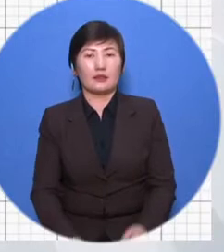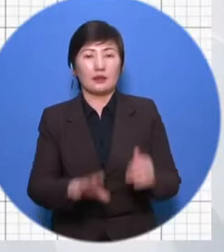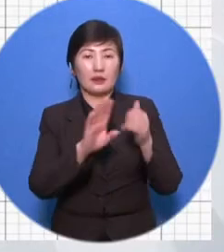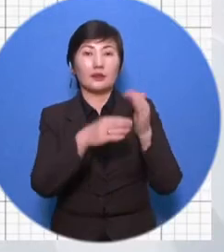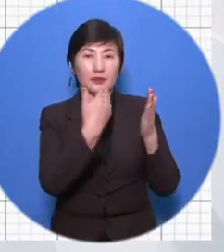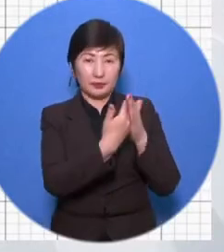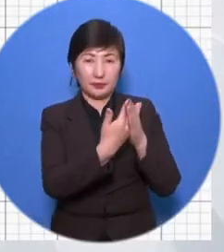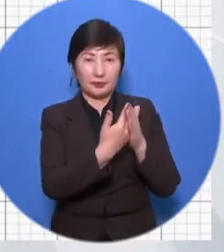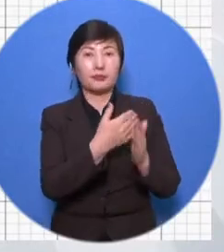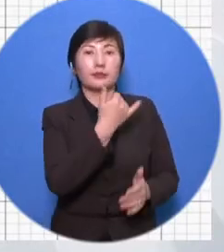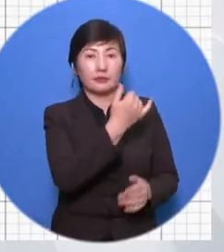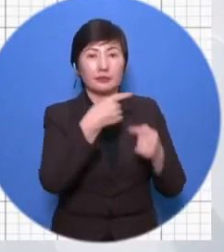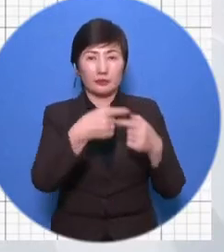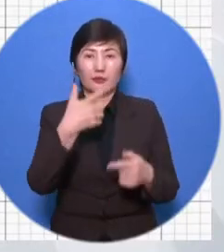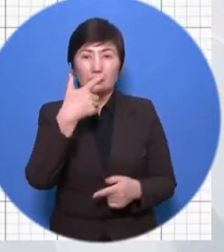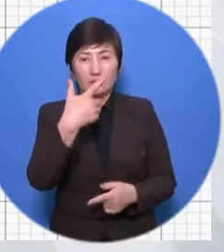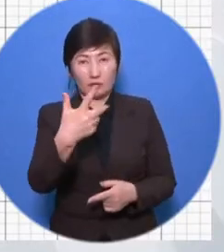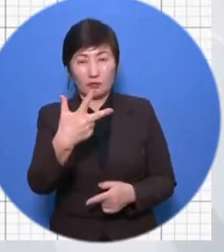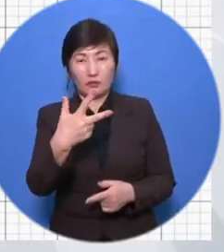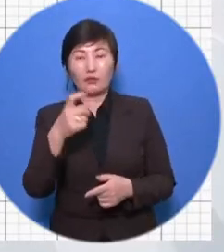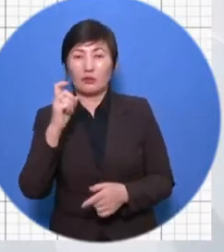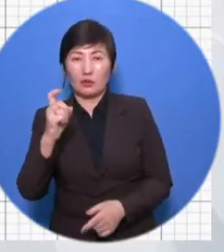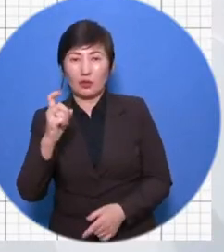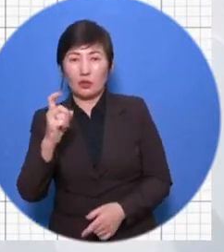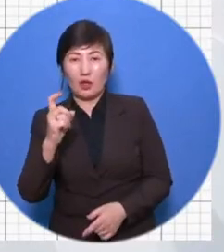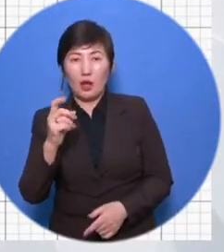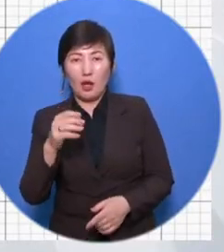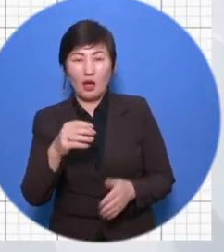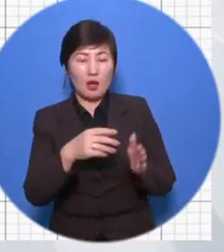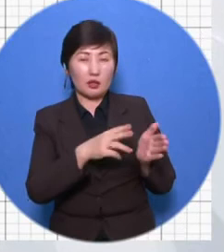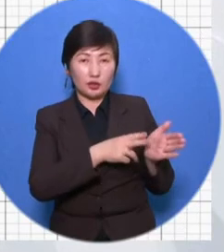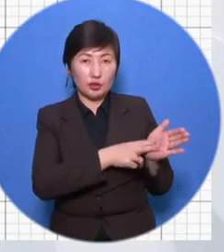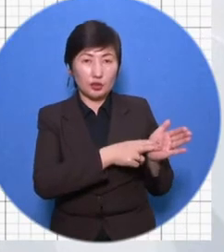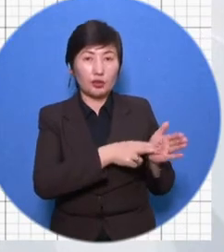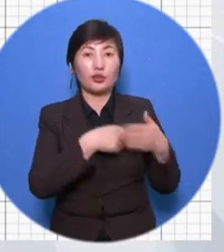За дараагийн жишээ маань y тэнцүү 3x тэгштгэлээр өгсөн шулуун дээр